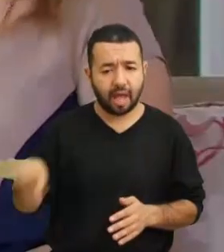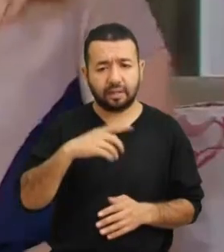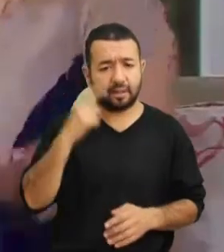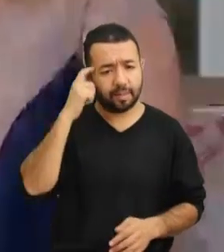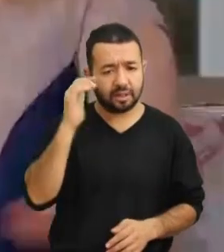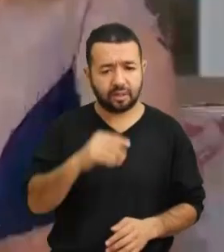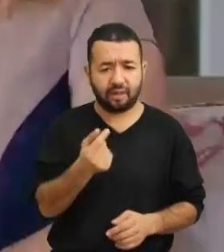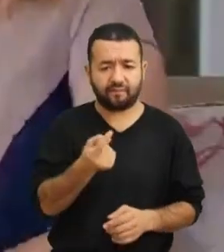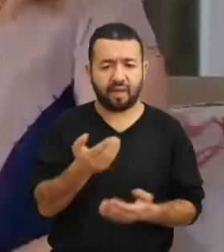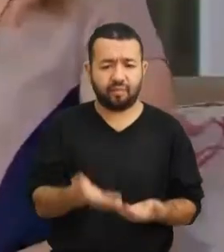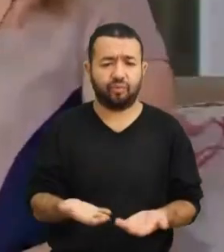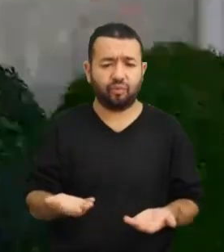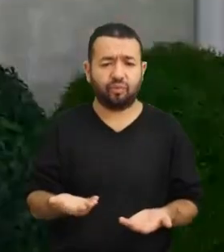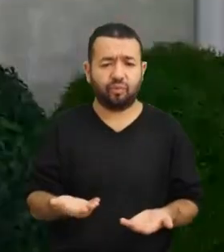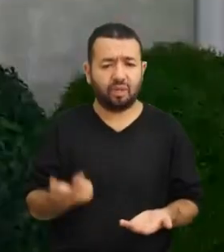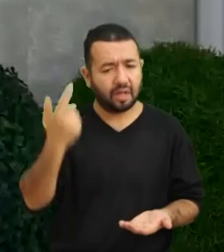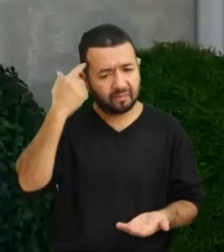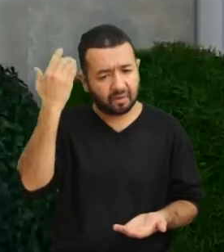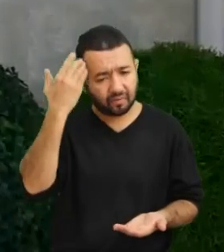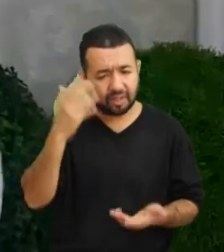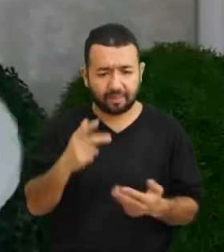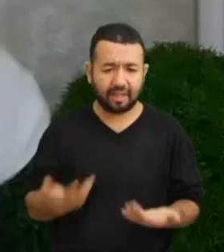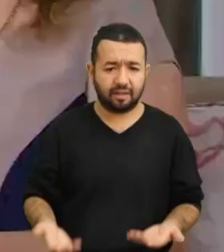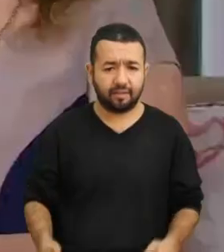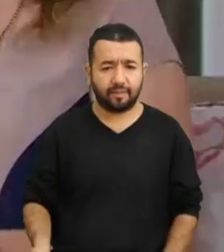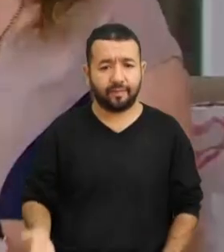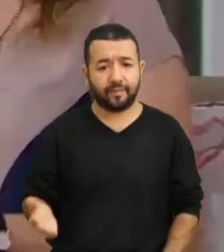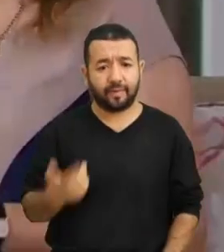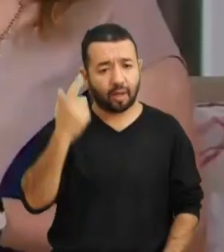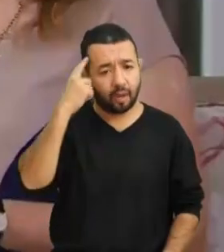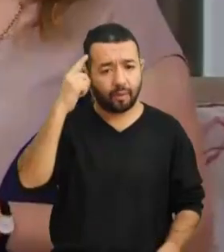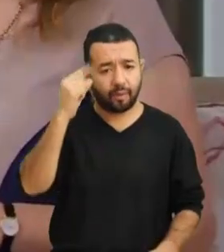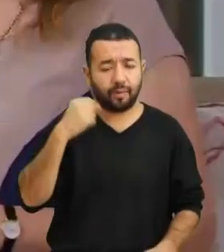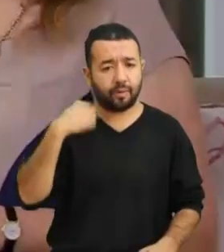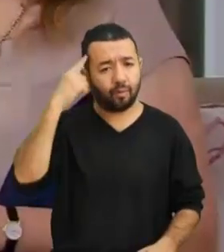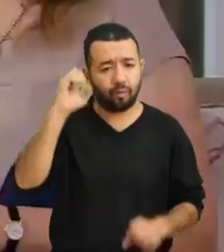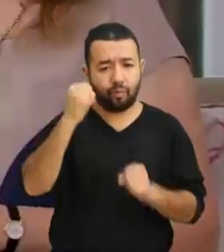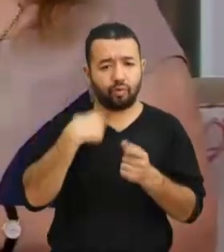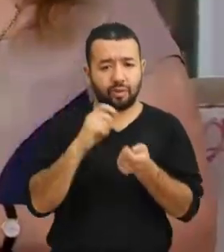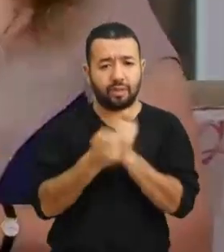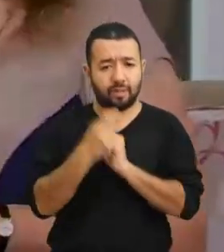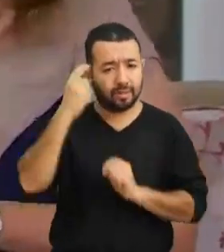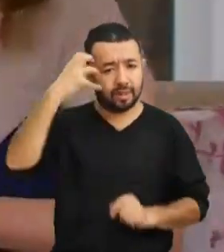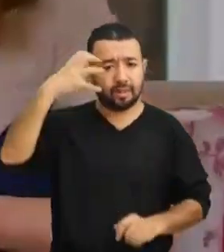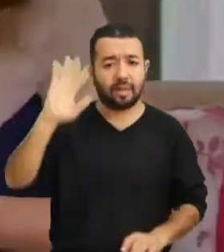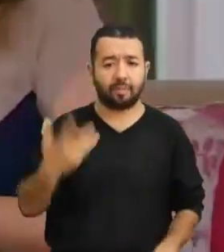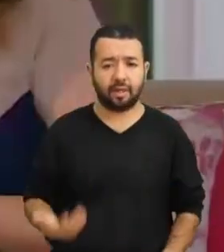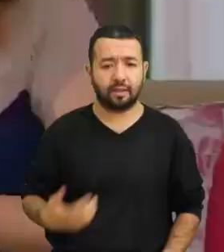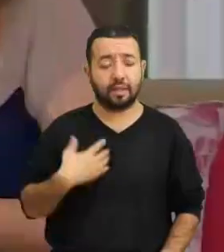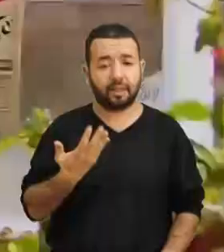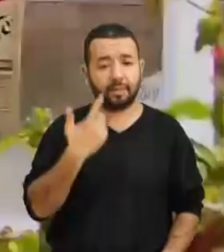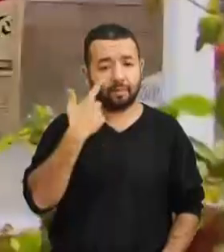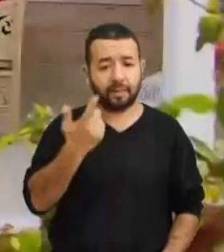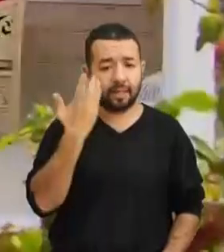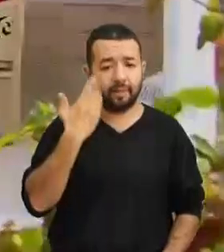başına gelebilecek ufak tefek aksilikler canım. Ay neyse şu buz eridi, ben en iyisi gidip değiştireyim, başım daha fazla şişmesin. Tabii yavrum, keyfine bak